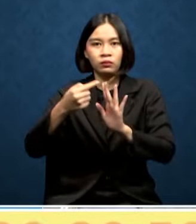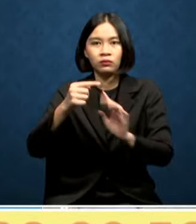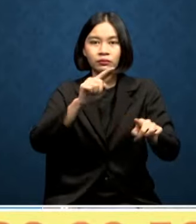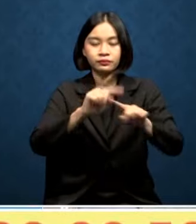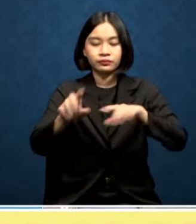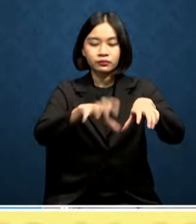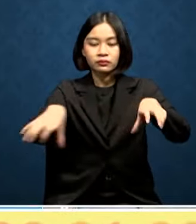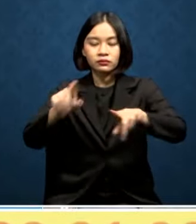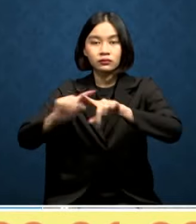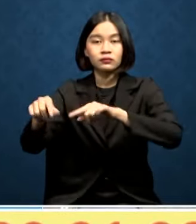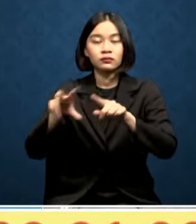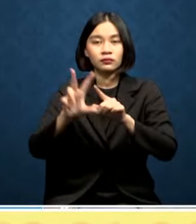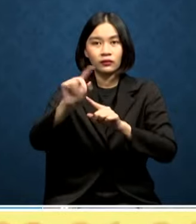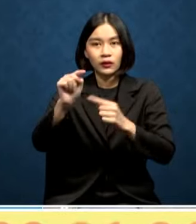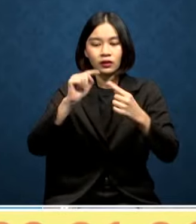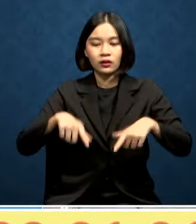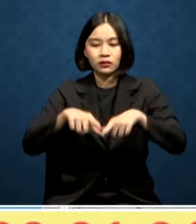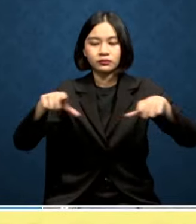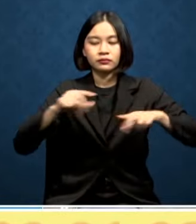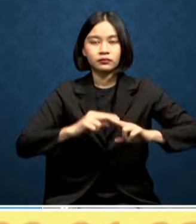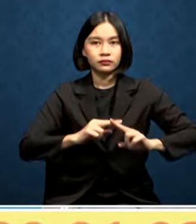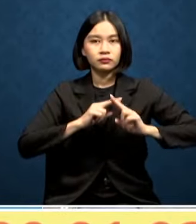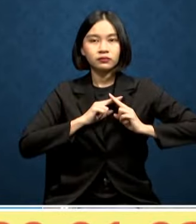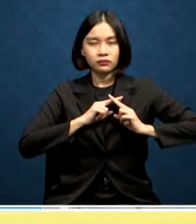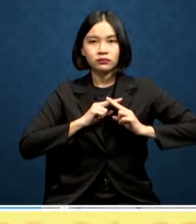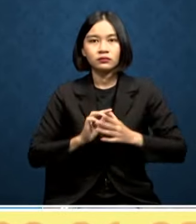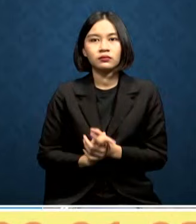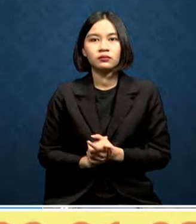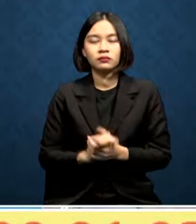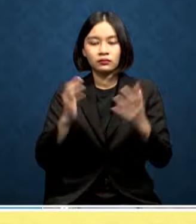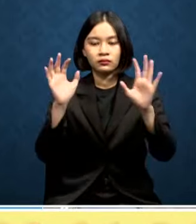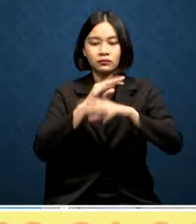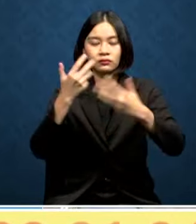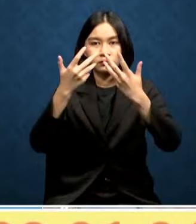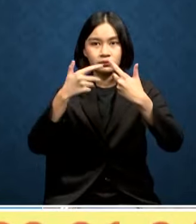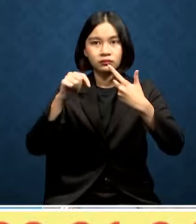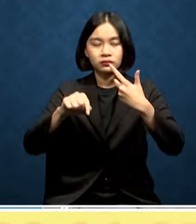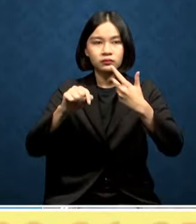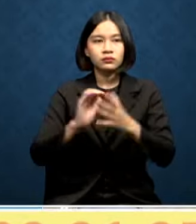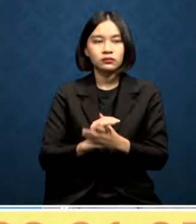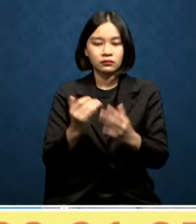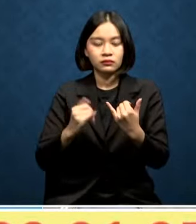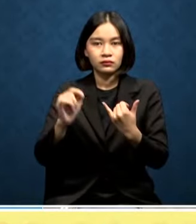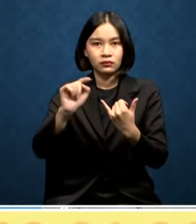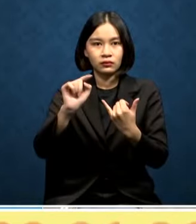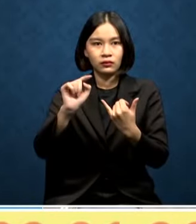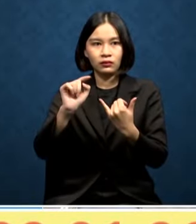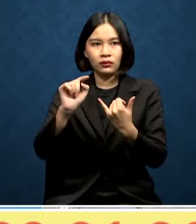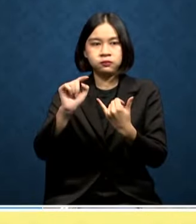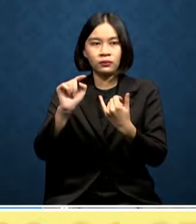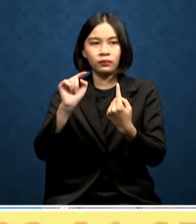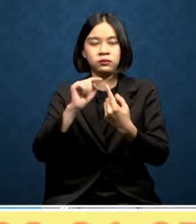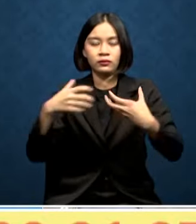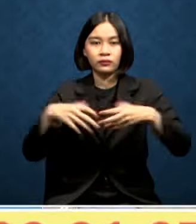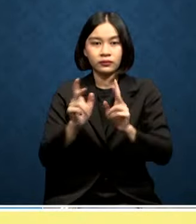หรืออันที่ 3ก็คือพื้นที่ของเอกชนเป็นนิคมนะครับทีนี้เ่อคณะ